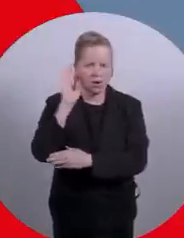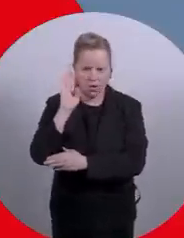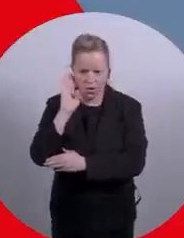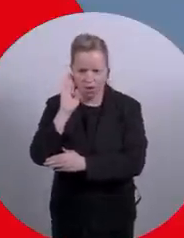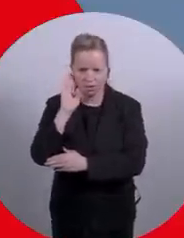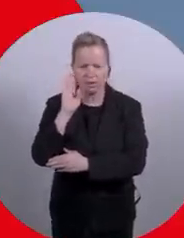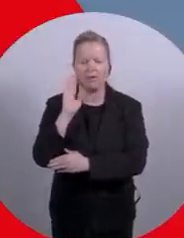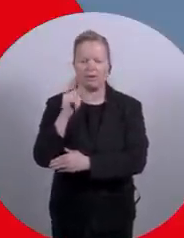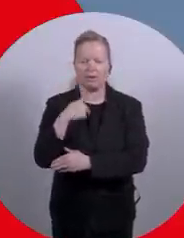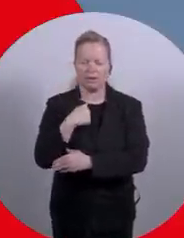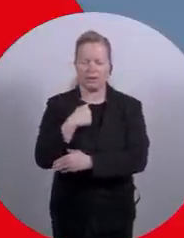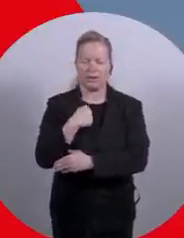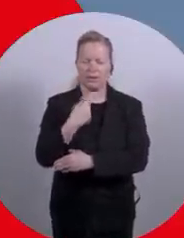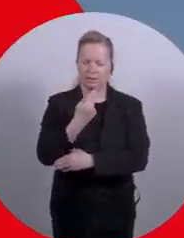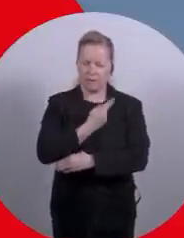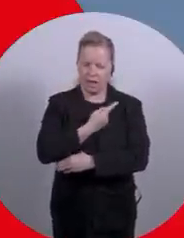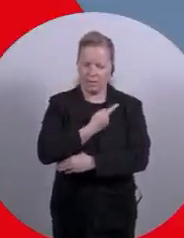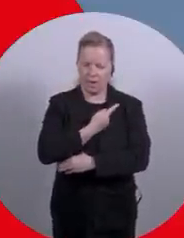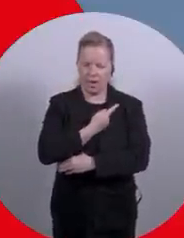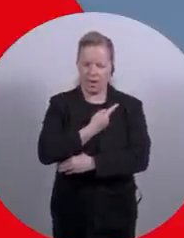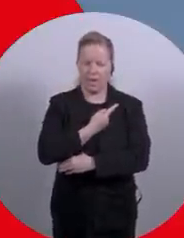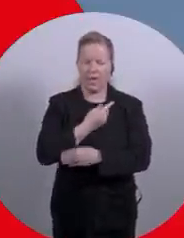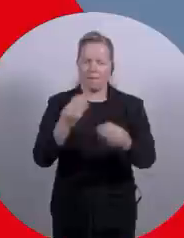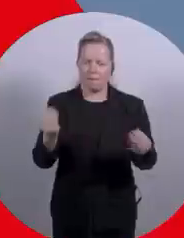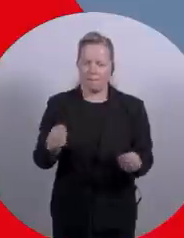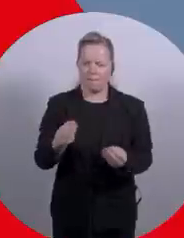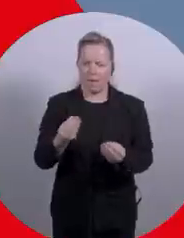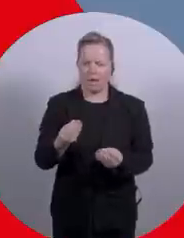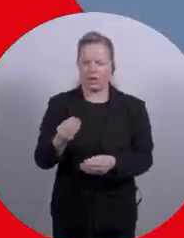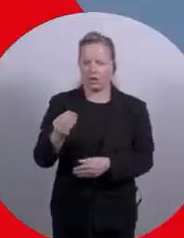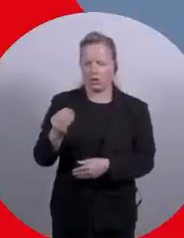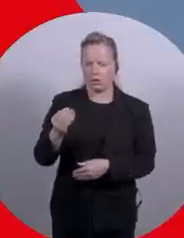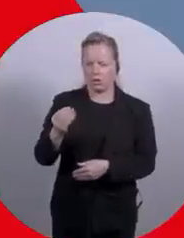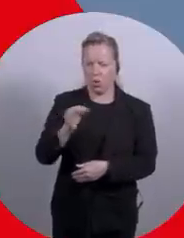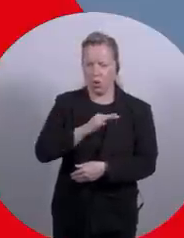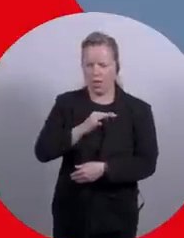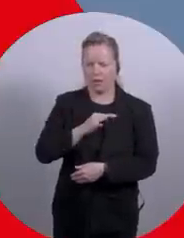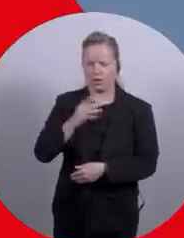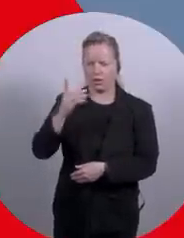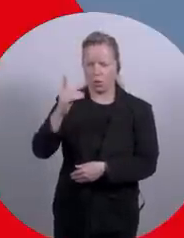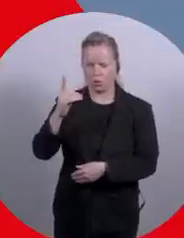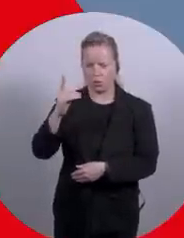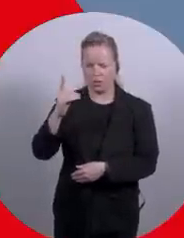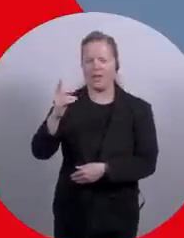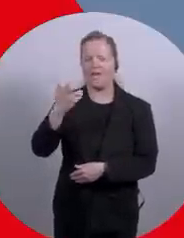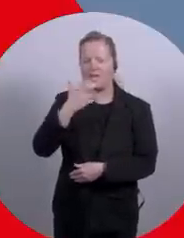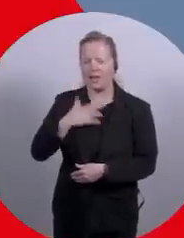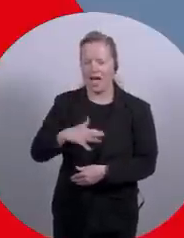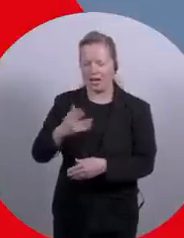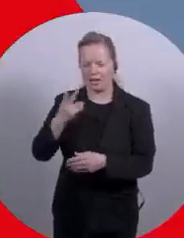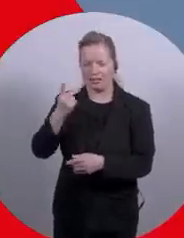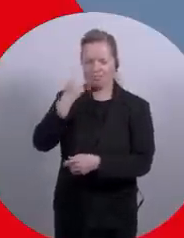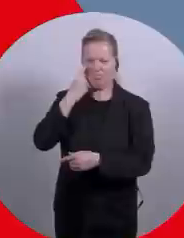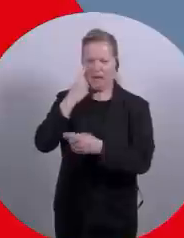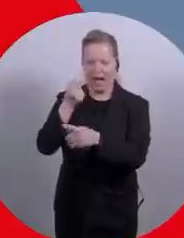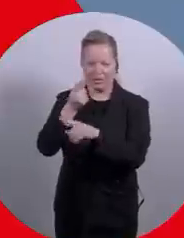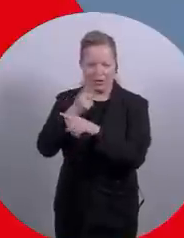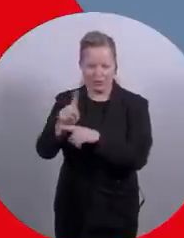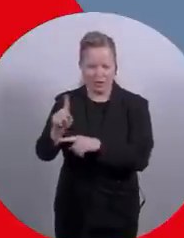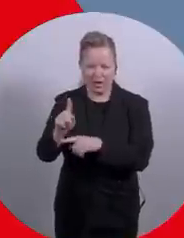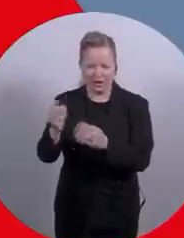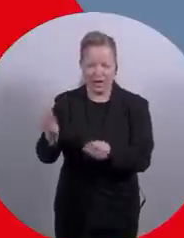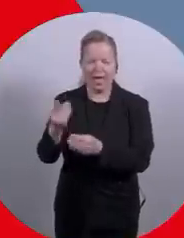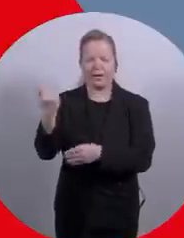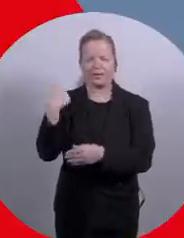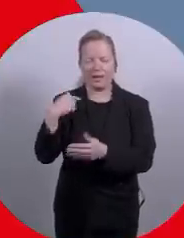eine mir aufgefallene Lehrstelle beim genossen doskozil was soll er hat beschrieben wie